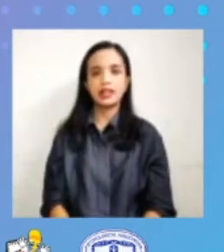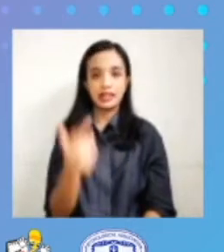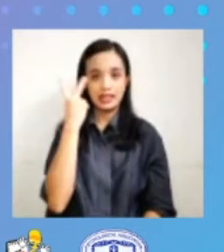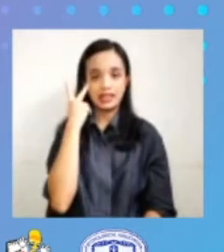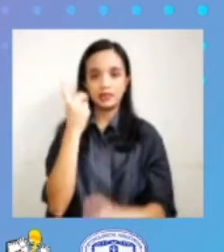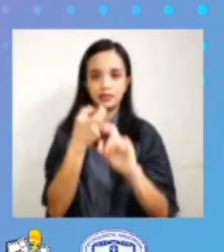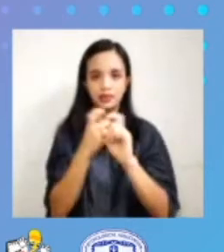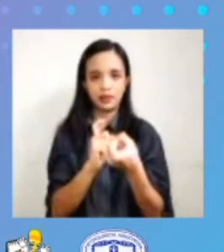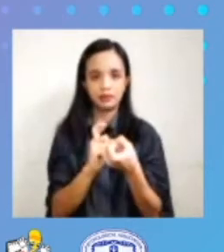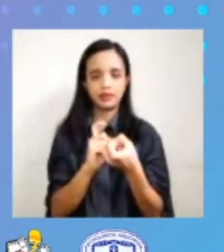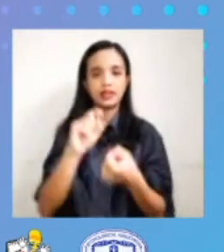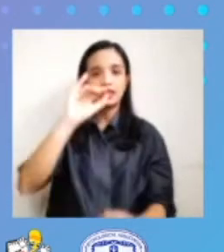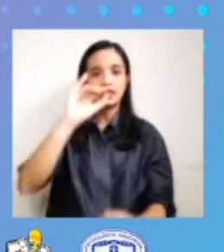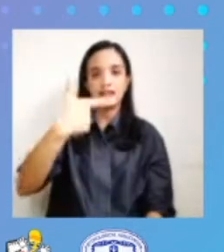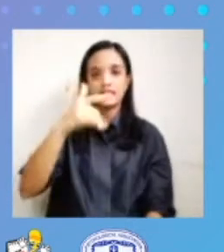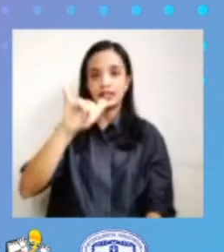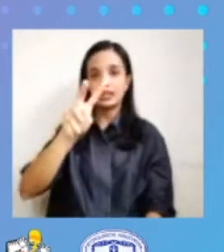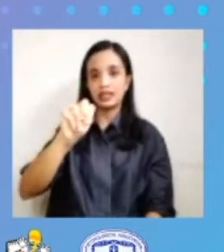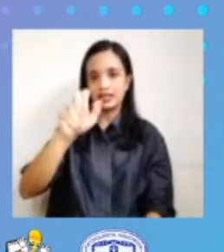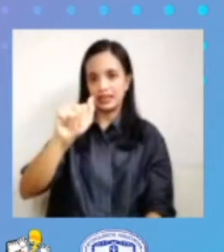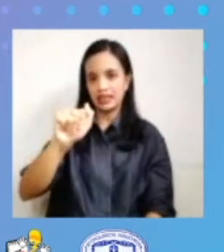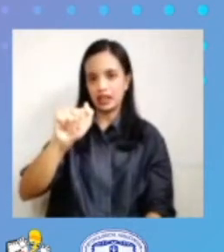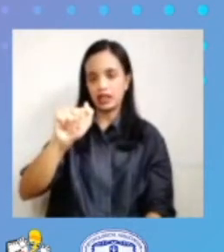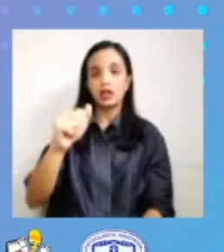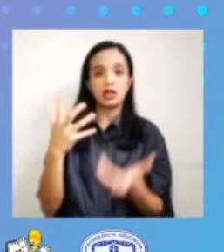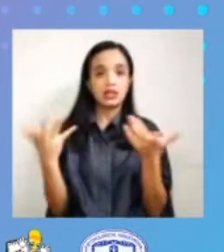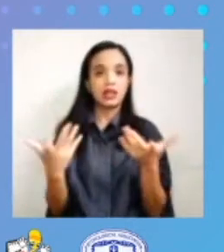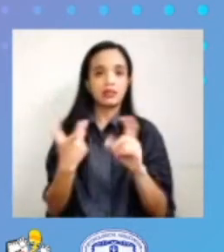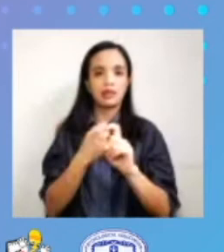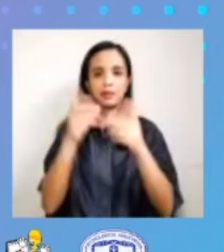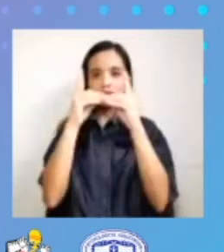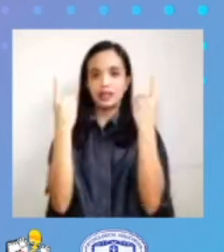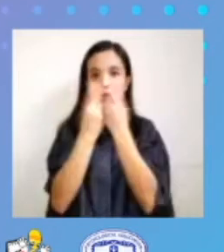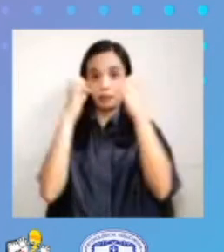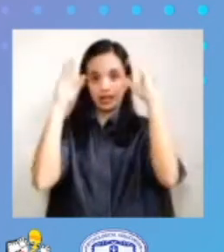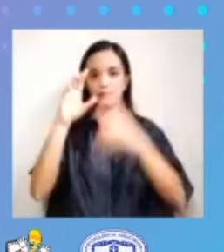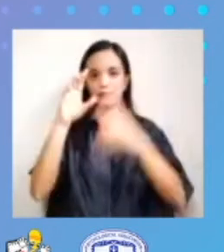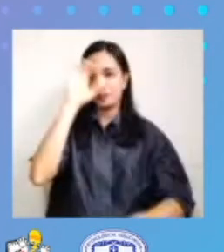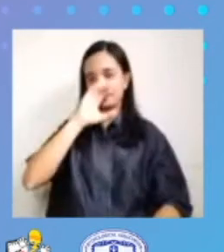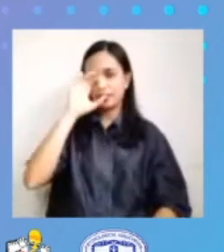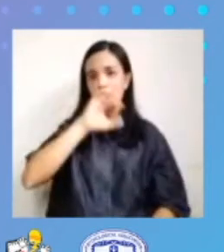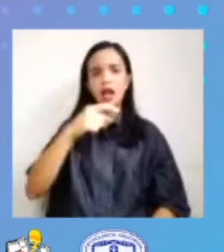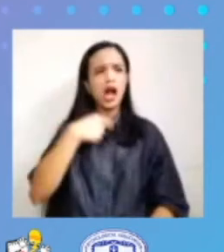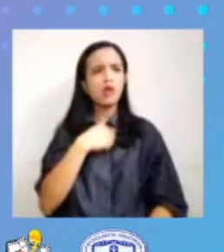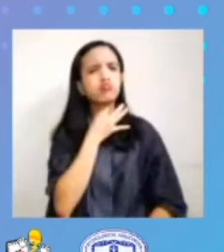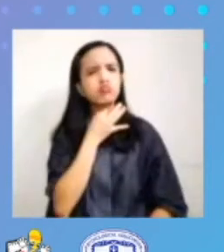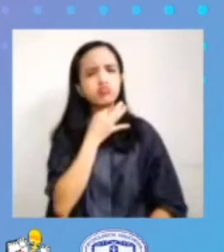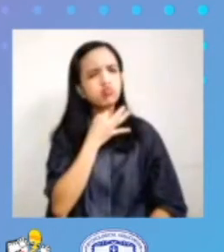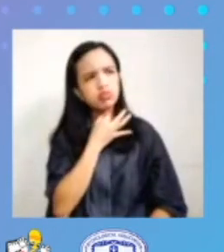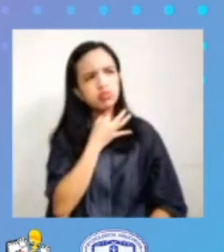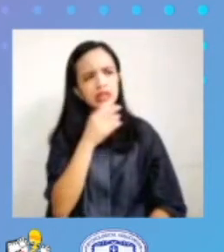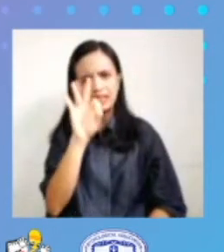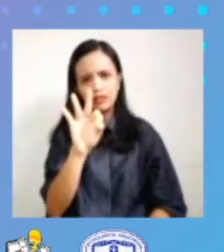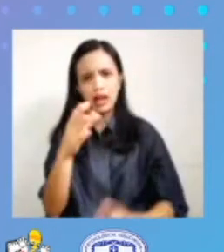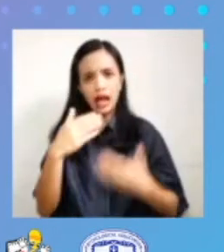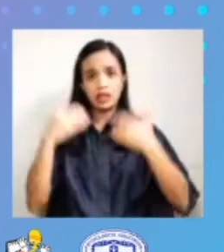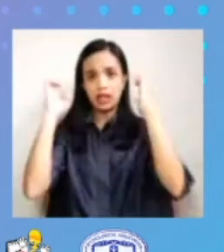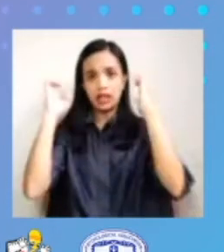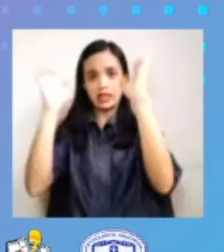and Tawi-Tawi. Hello po sa inyo. Hello Ma'am, po. lalo na po kay Ma'am Raj and kay Oh. Sir Kidong.